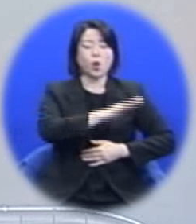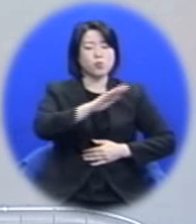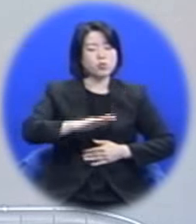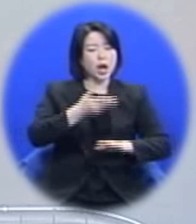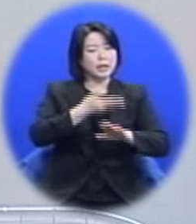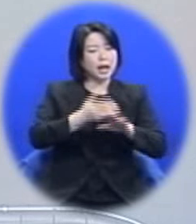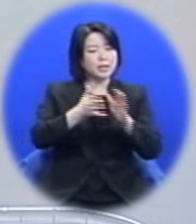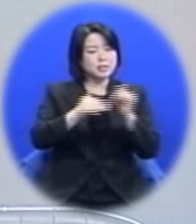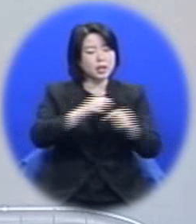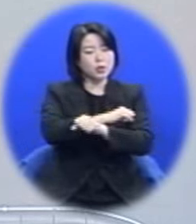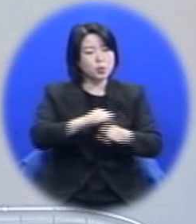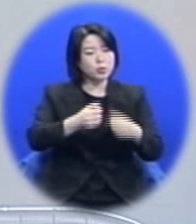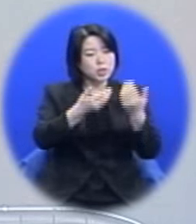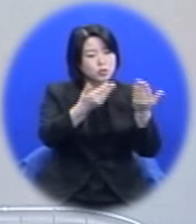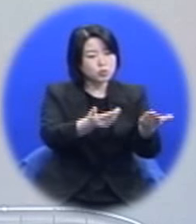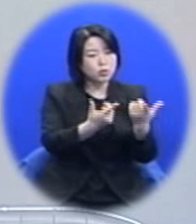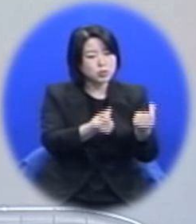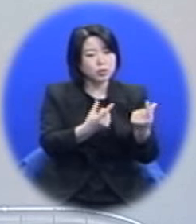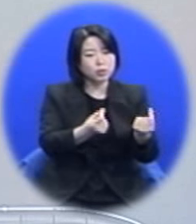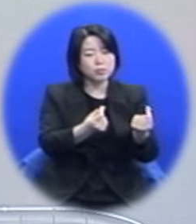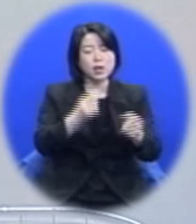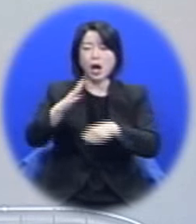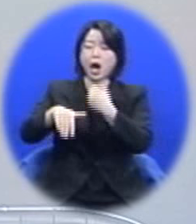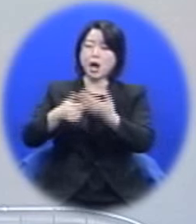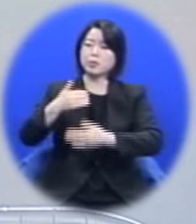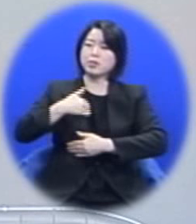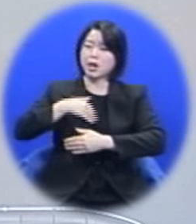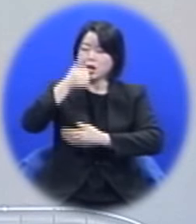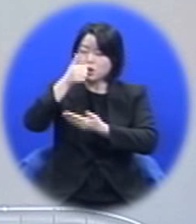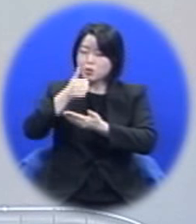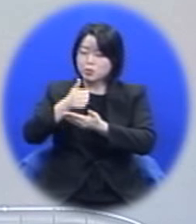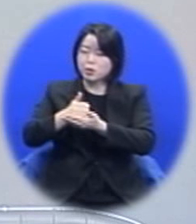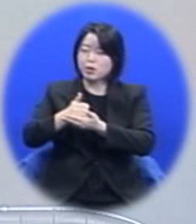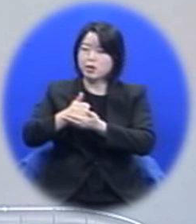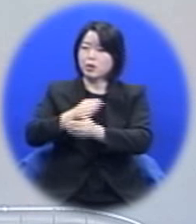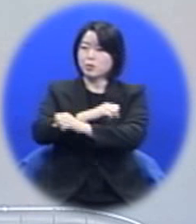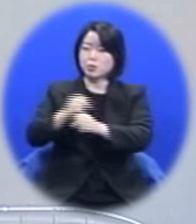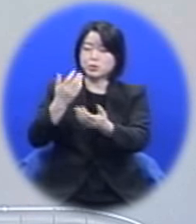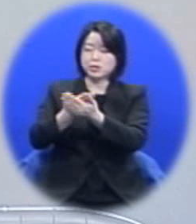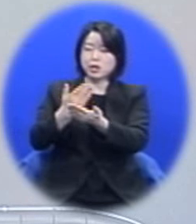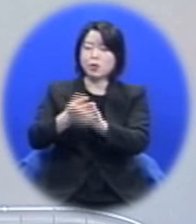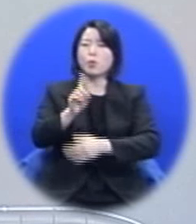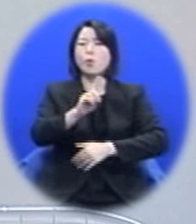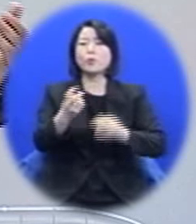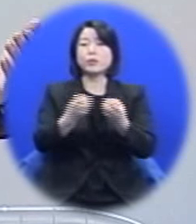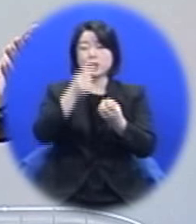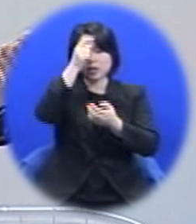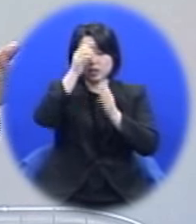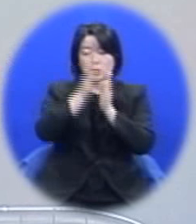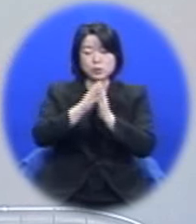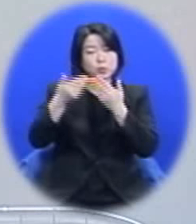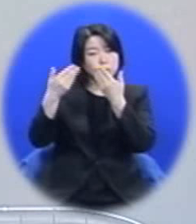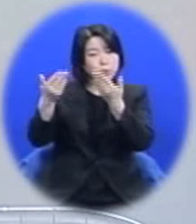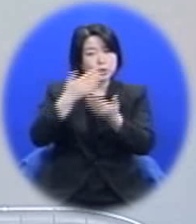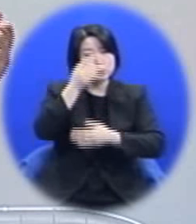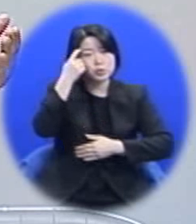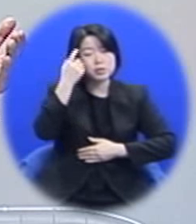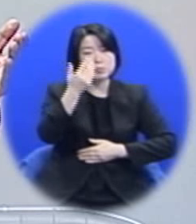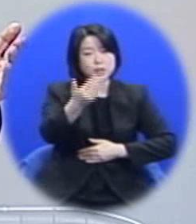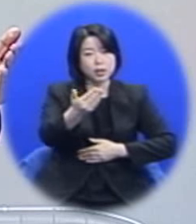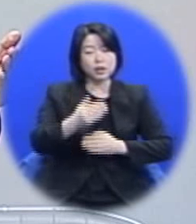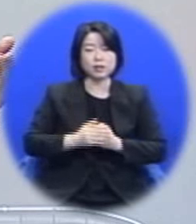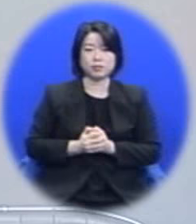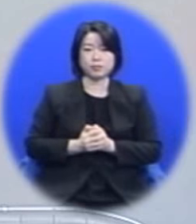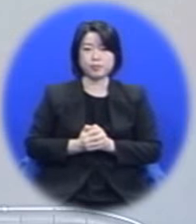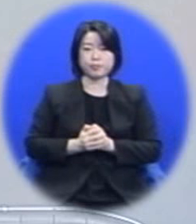같이 그렇게 용서를 해달라고 기도를 어떻게 하겠냐 말입니다. 그런데 여러분, 예수님의